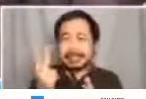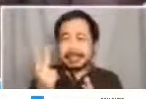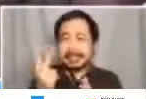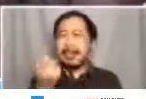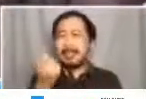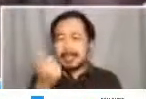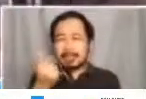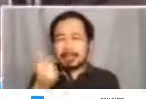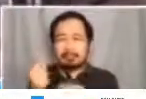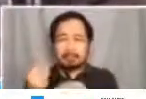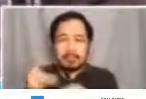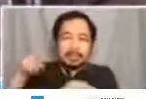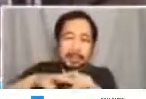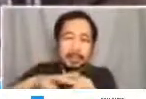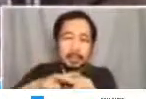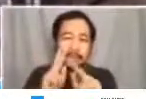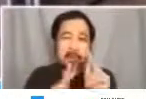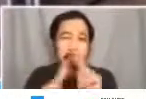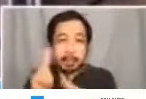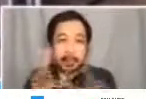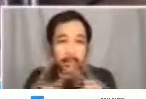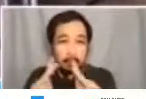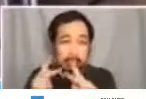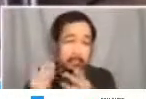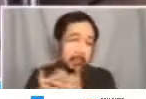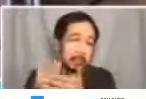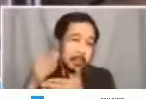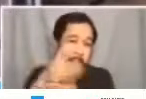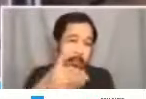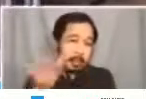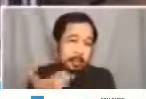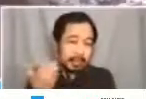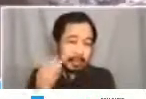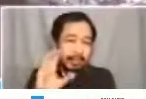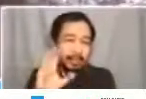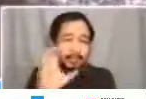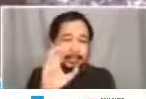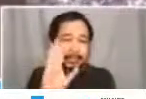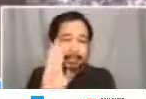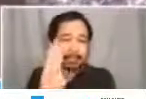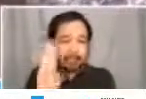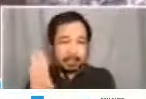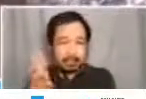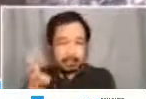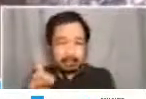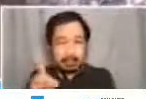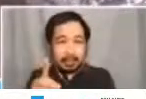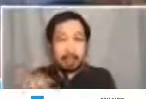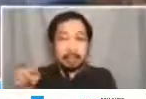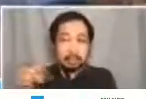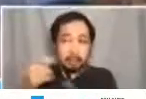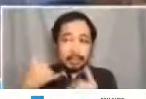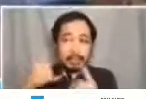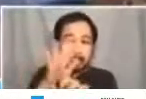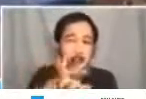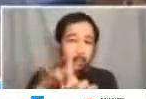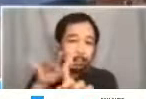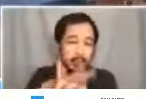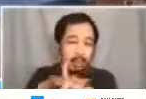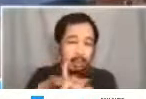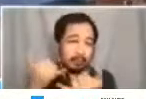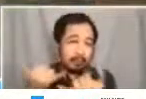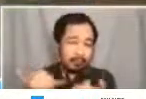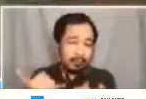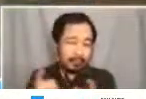maaaring gawin ng mga barberya at beauty parlor na magbabalik operasyon na sa Lunes, June 7. Maaari nang mag-operate ang mga